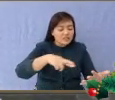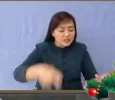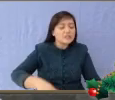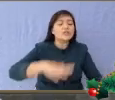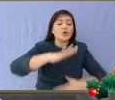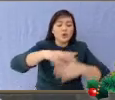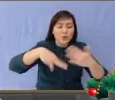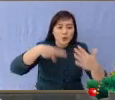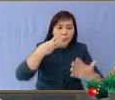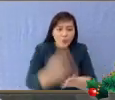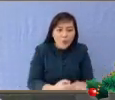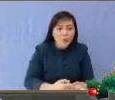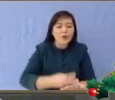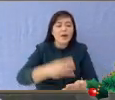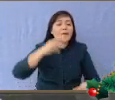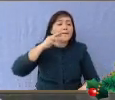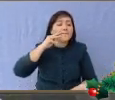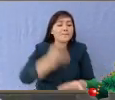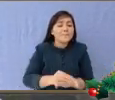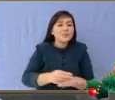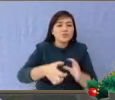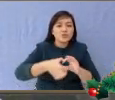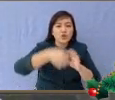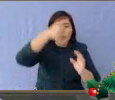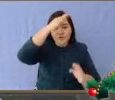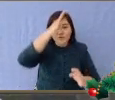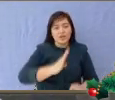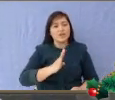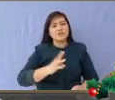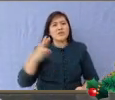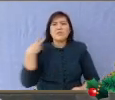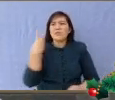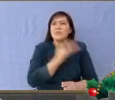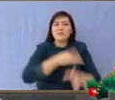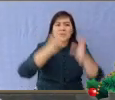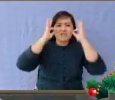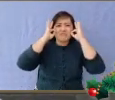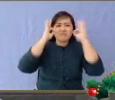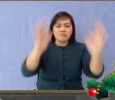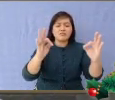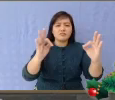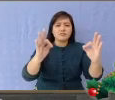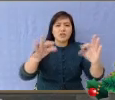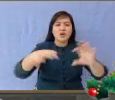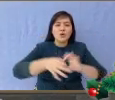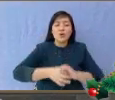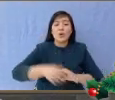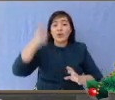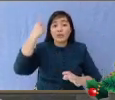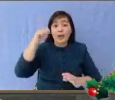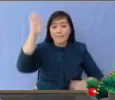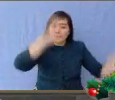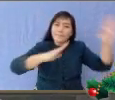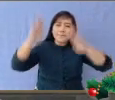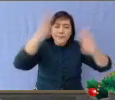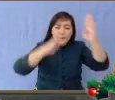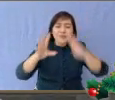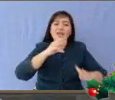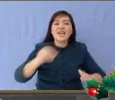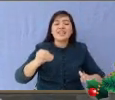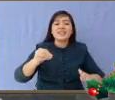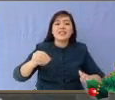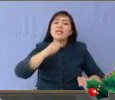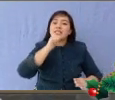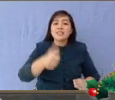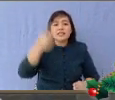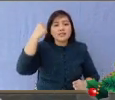Panginoon, nakafocus tayo sa problem at hindi sa solution na sinasabi ng Panginoon. David was one of a great men in